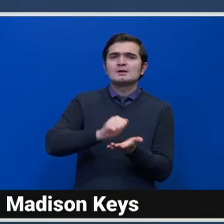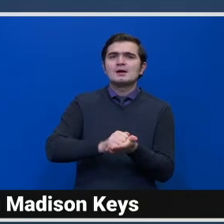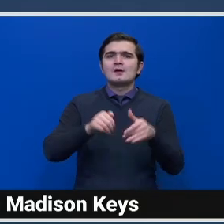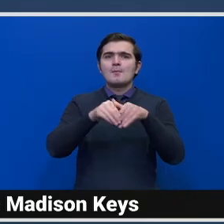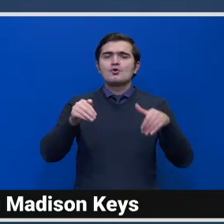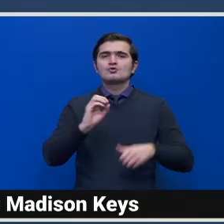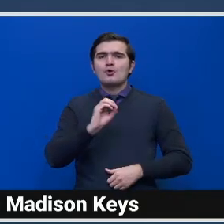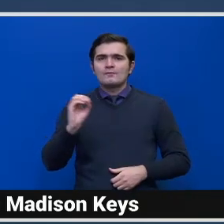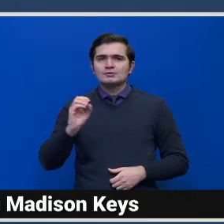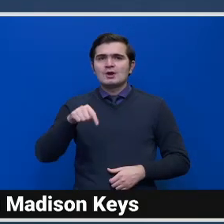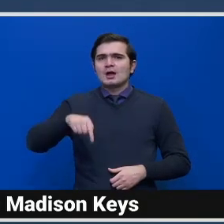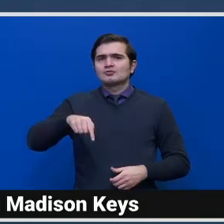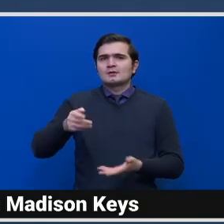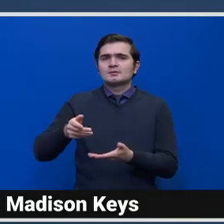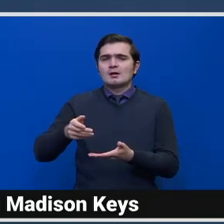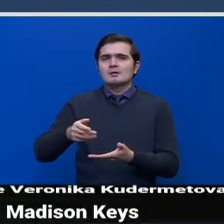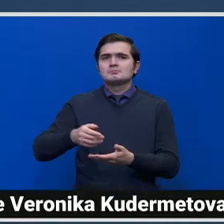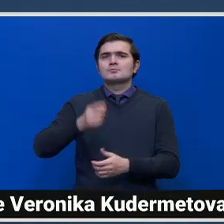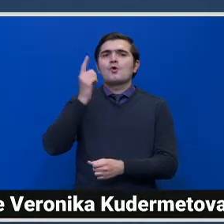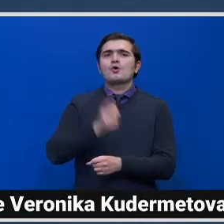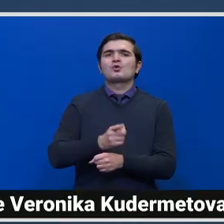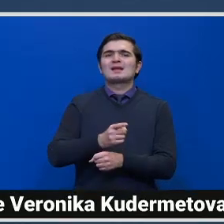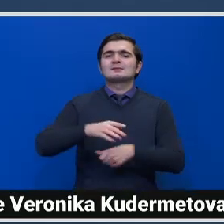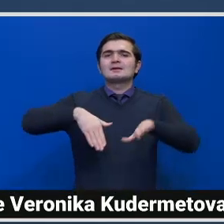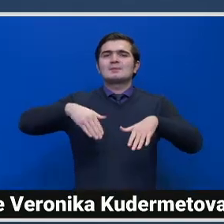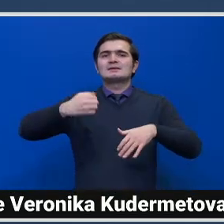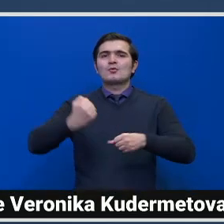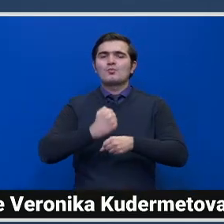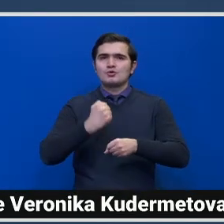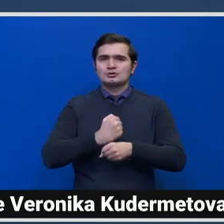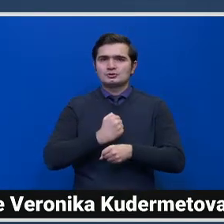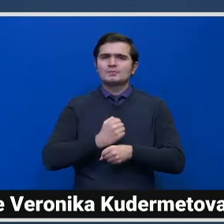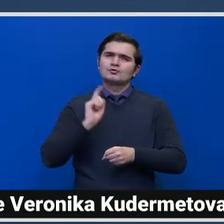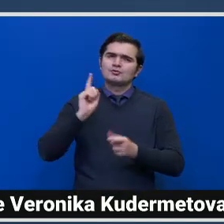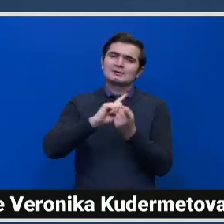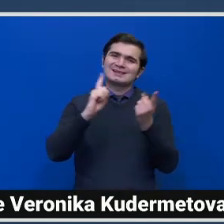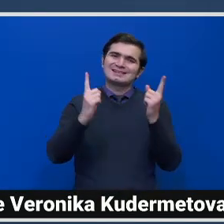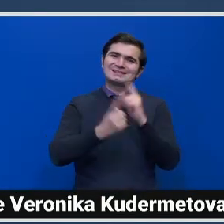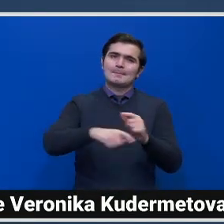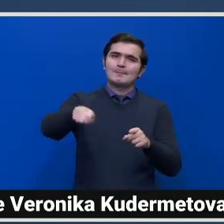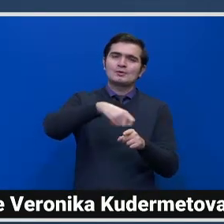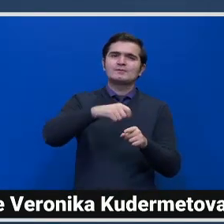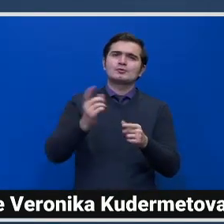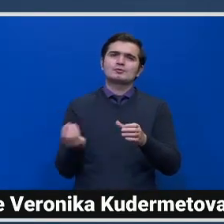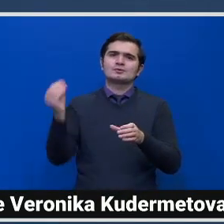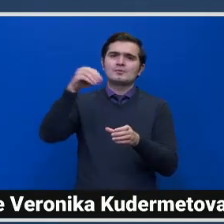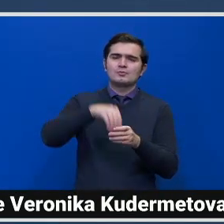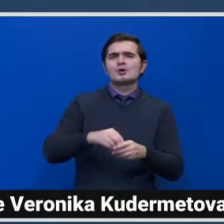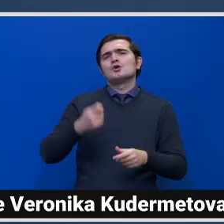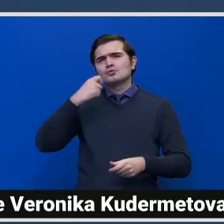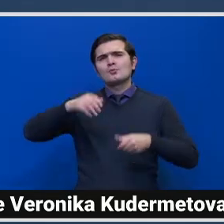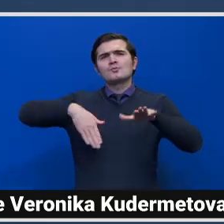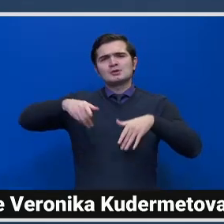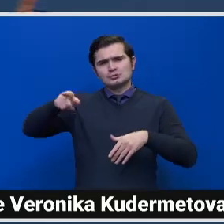oficial a ordonanței Ministerului Muncii, prin care se modifică, se reintroduce și domnul ministru să vă